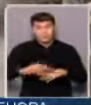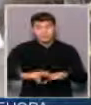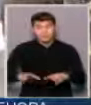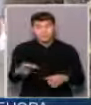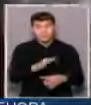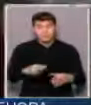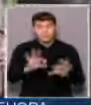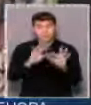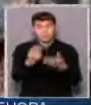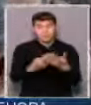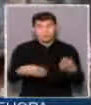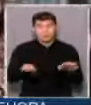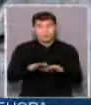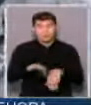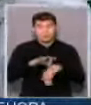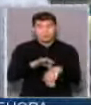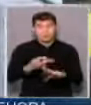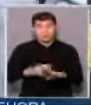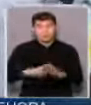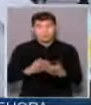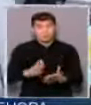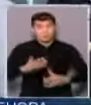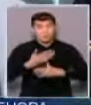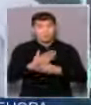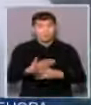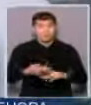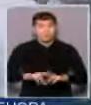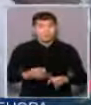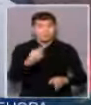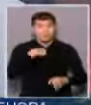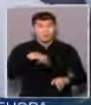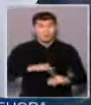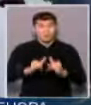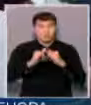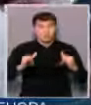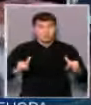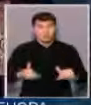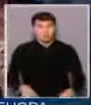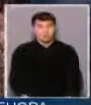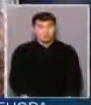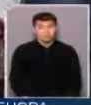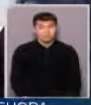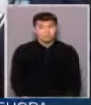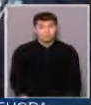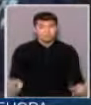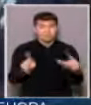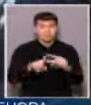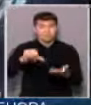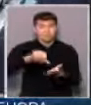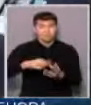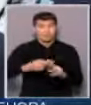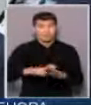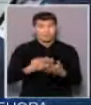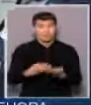области живописи. Такое мероприятие, безусловно, будет способствовать духовности и культурному развитию. По словам участника